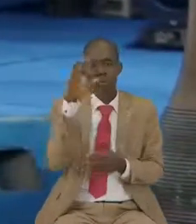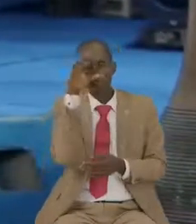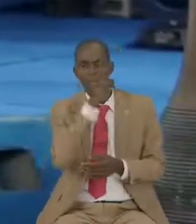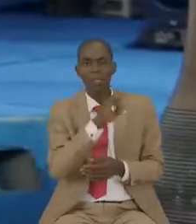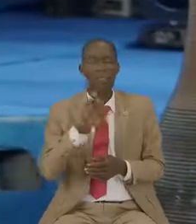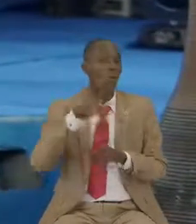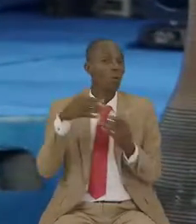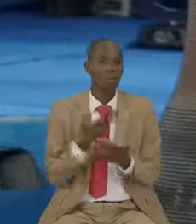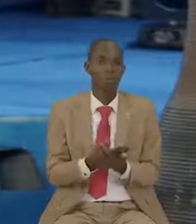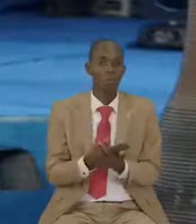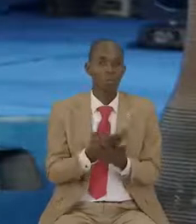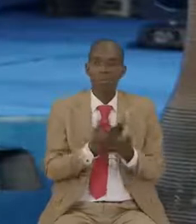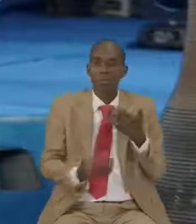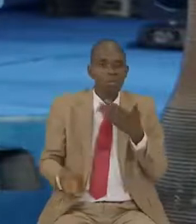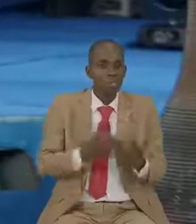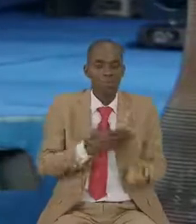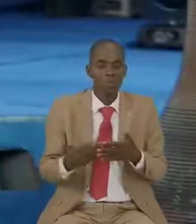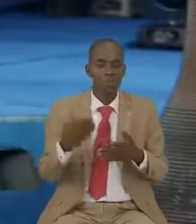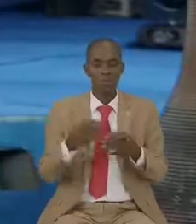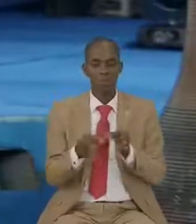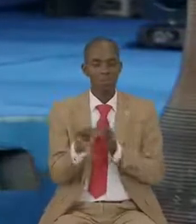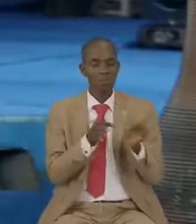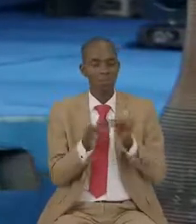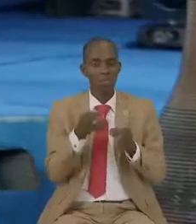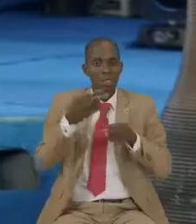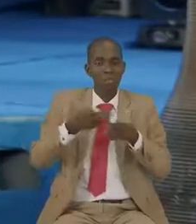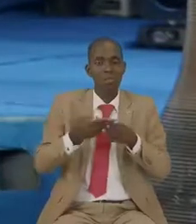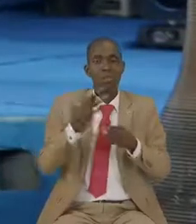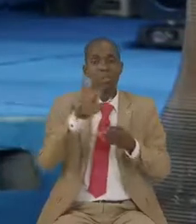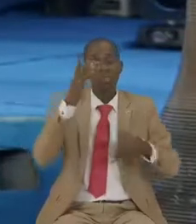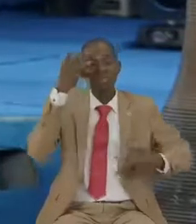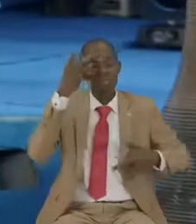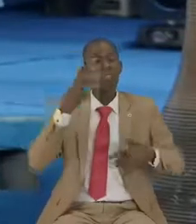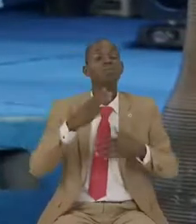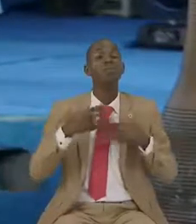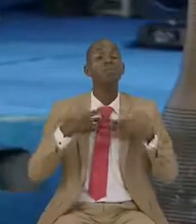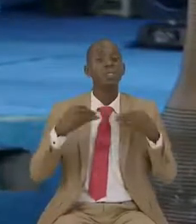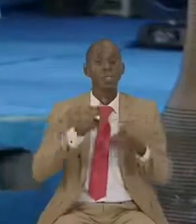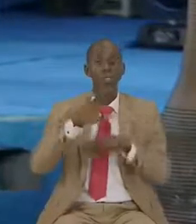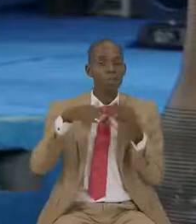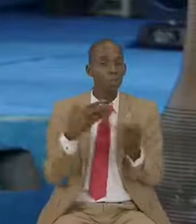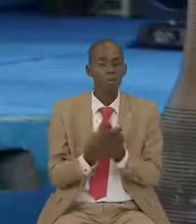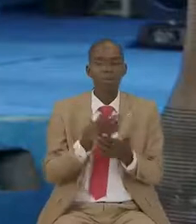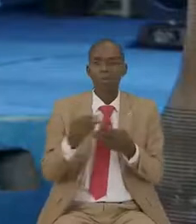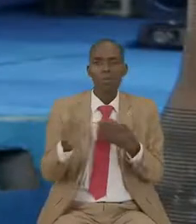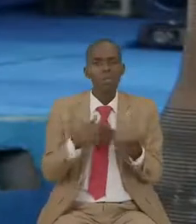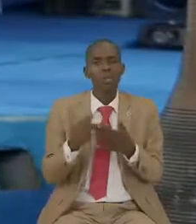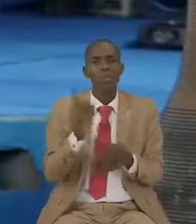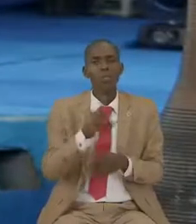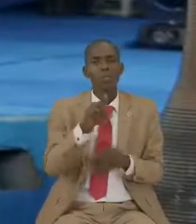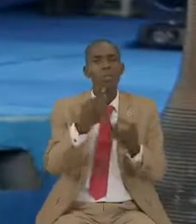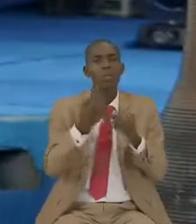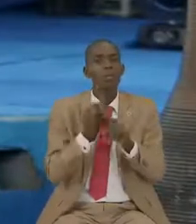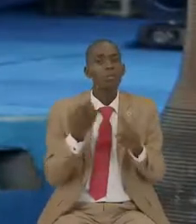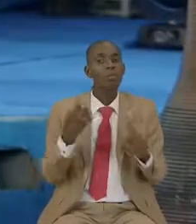guérissant tous, pas d'exception, guérissant tous, quelle que soit la description de votre